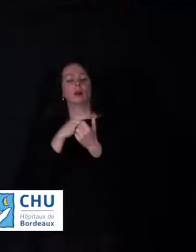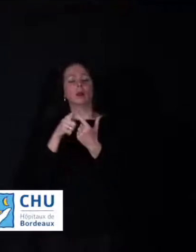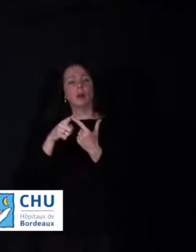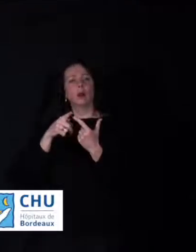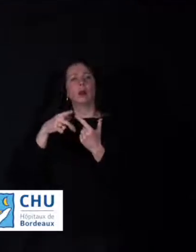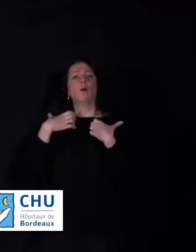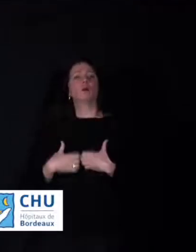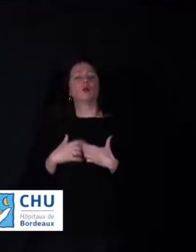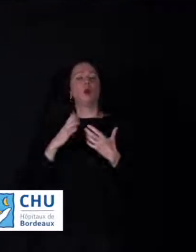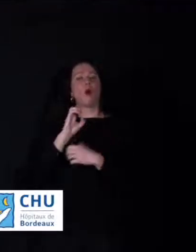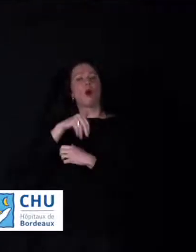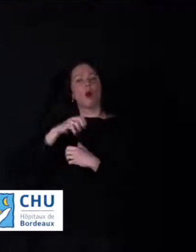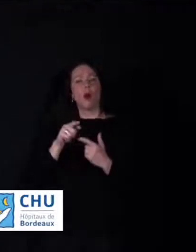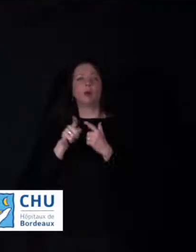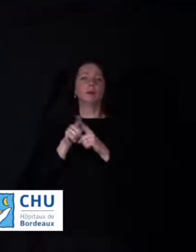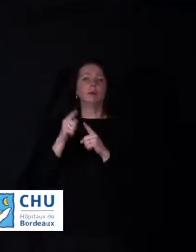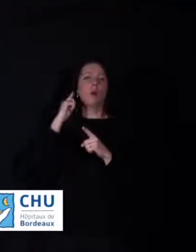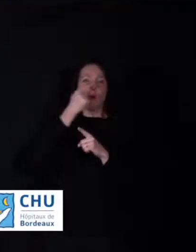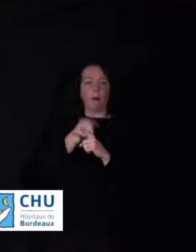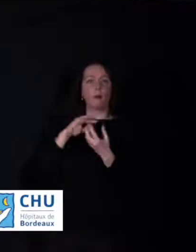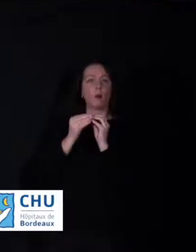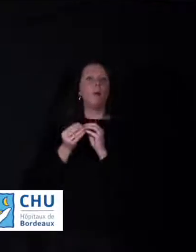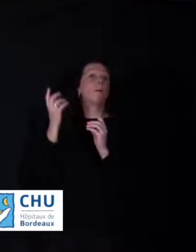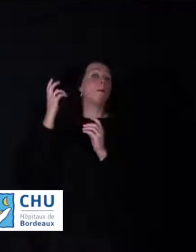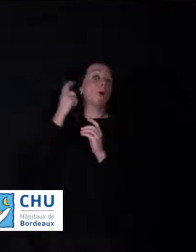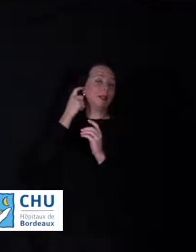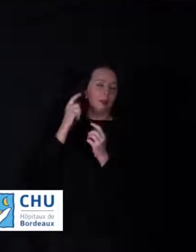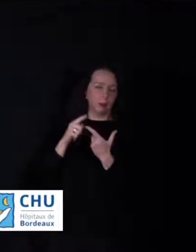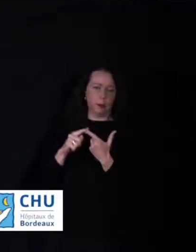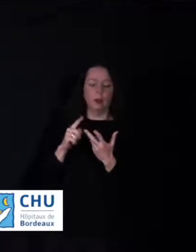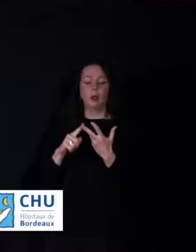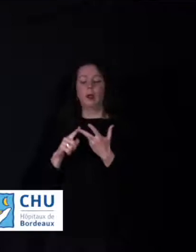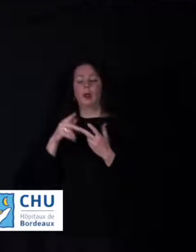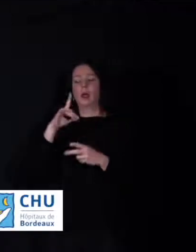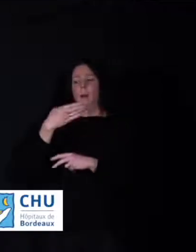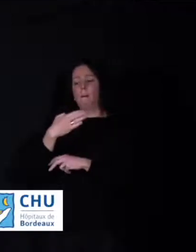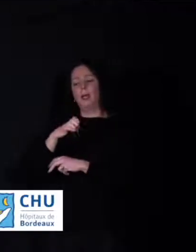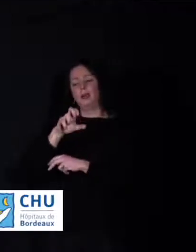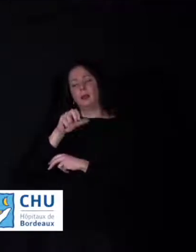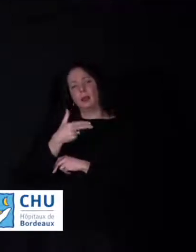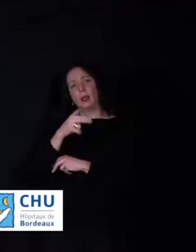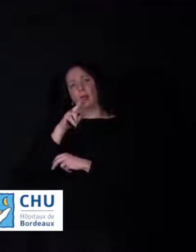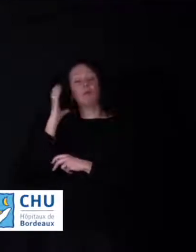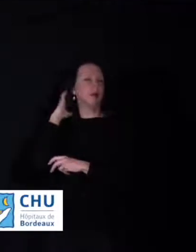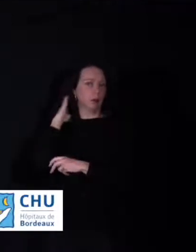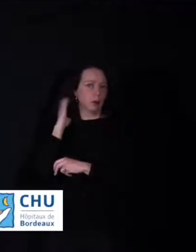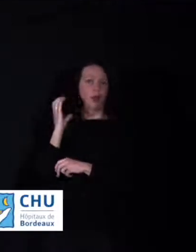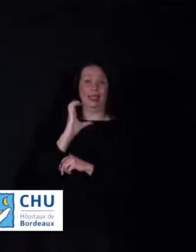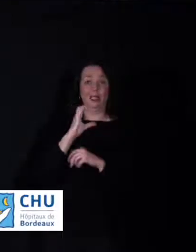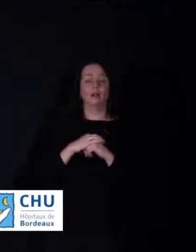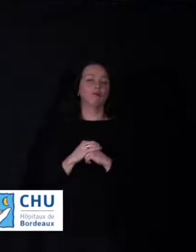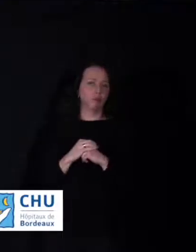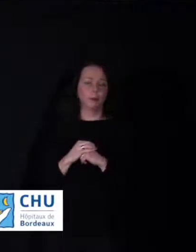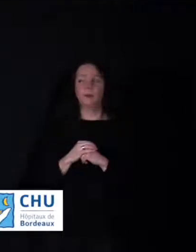pneumocoque, les infections ORL et les otites, et pour le méningocoque C, j'en ai parlé tout à l'heure, les méningites. Et enfin, on